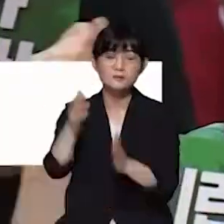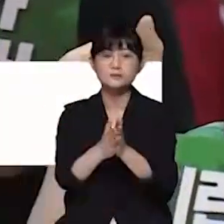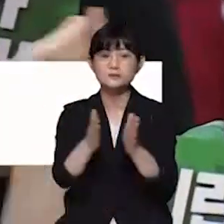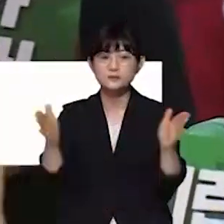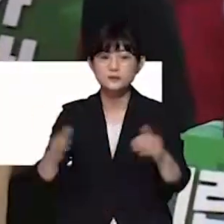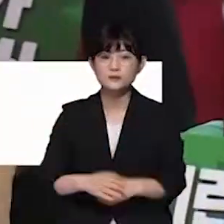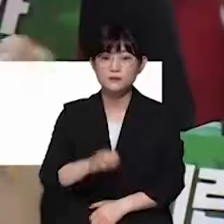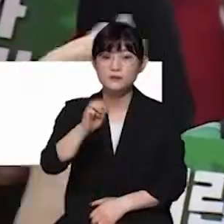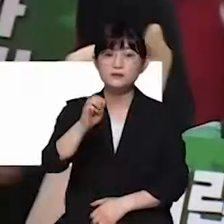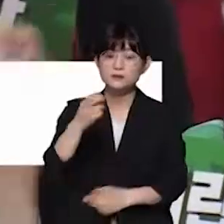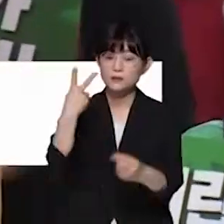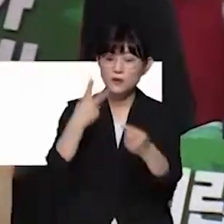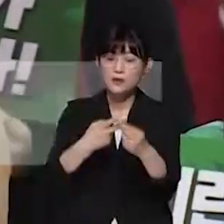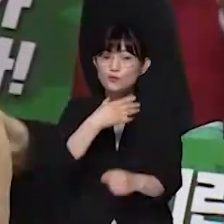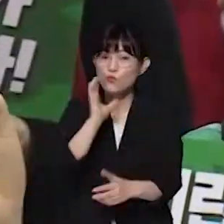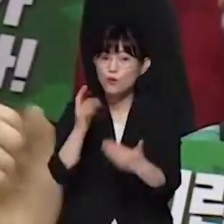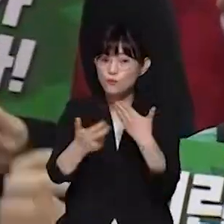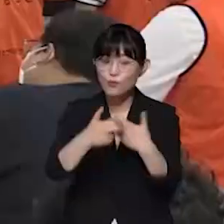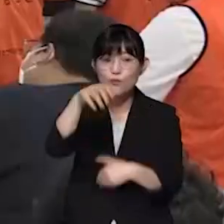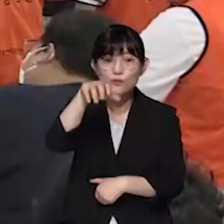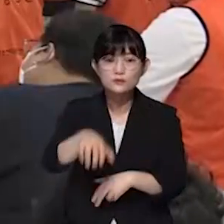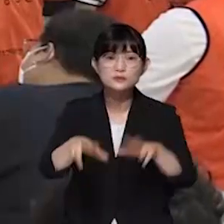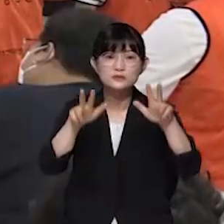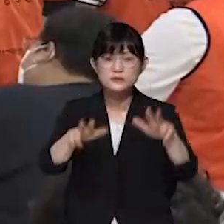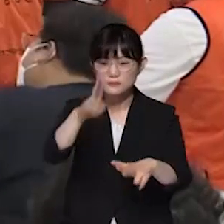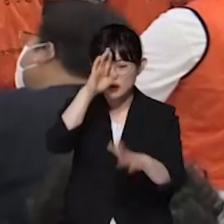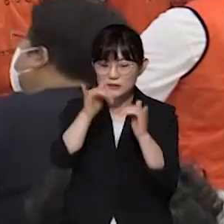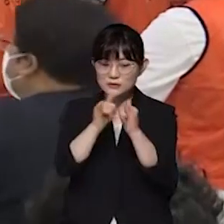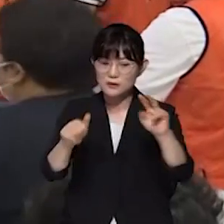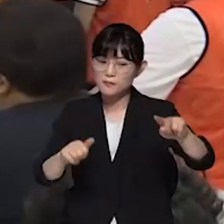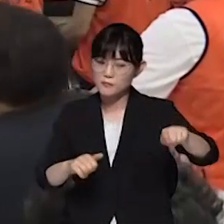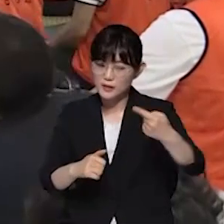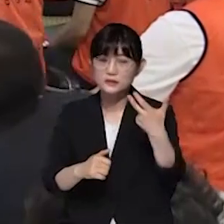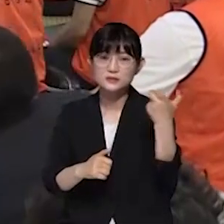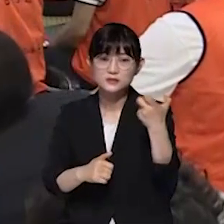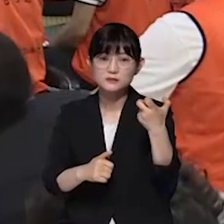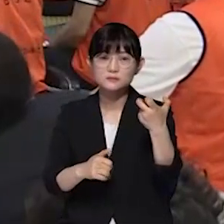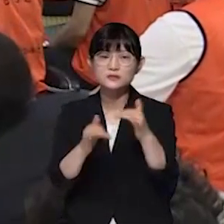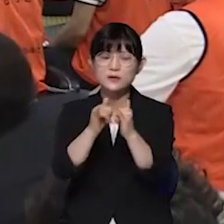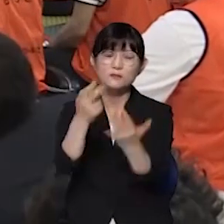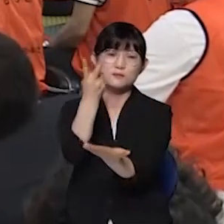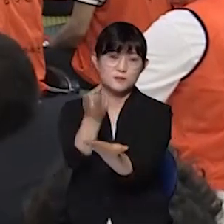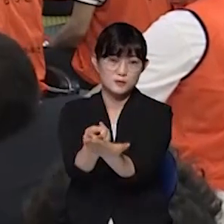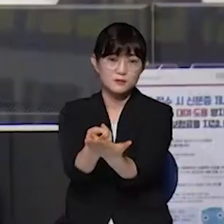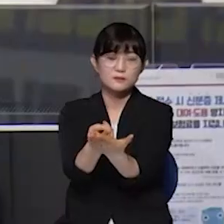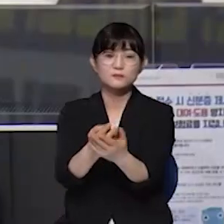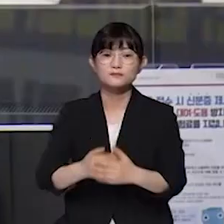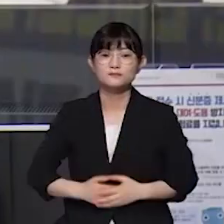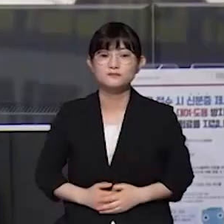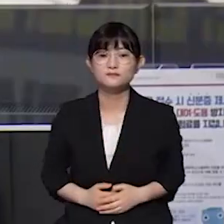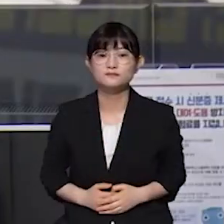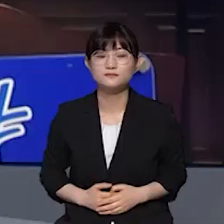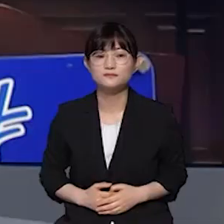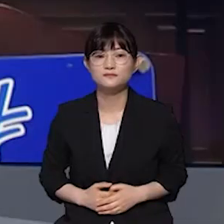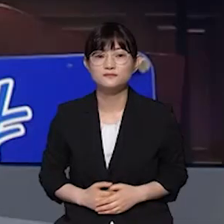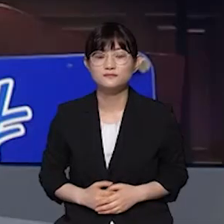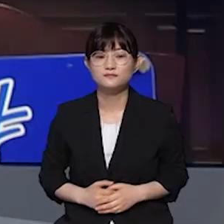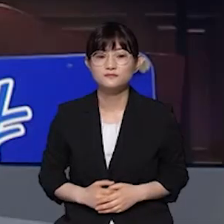한편 광주시립 제2요양병원에는 현재 환자 170여 명이 입원 치료를 받고 있습니다.